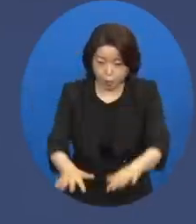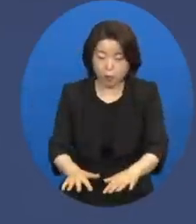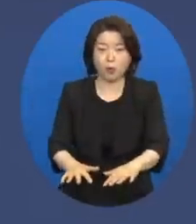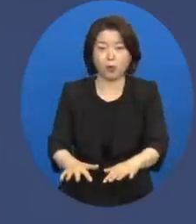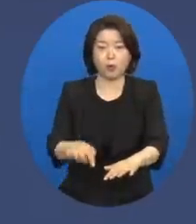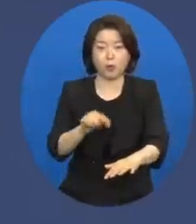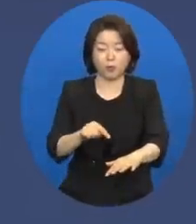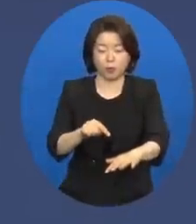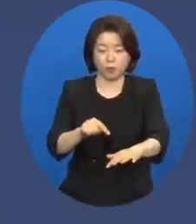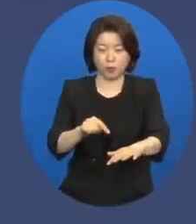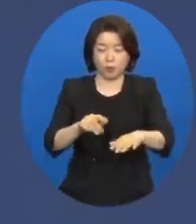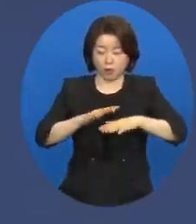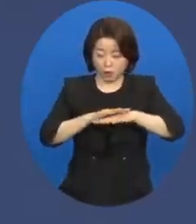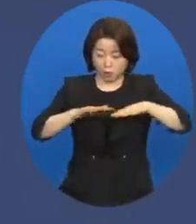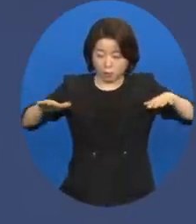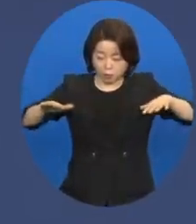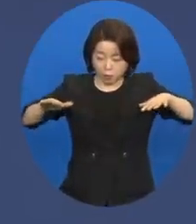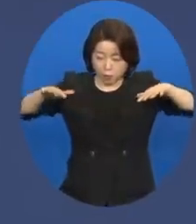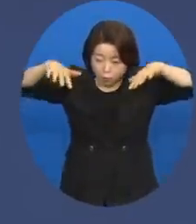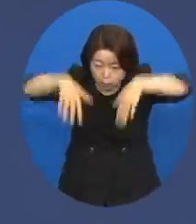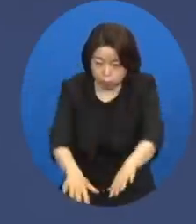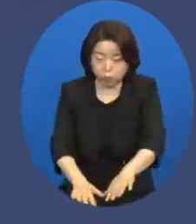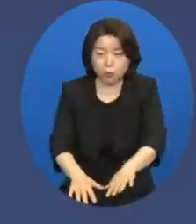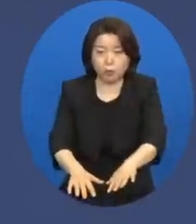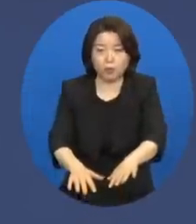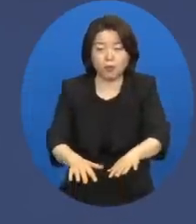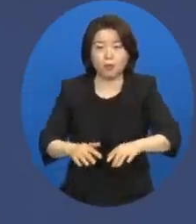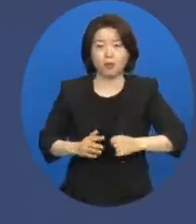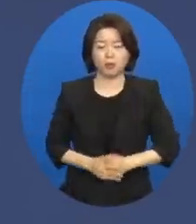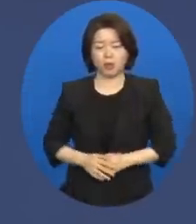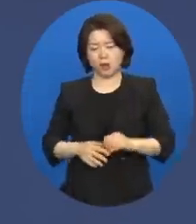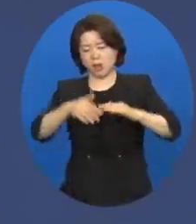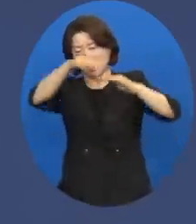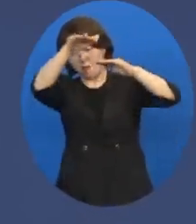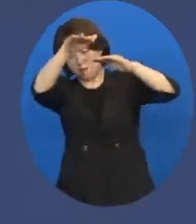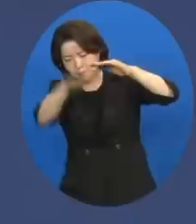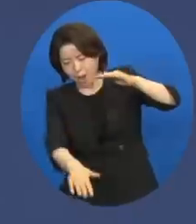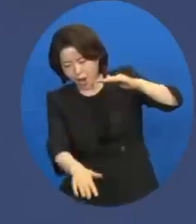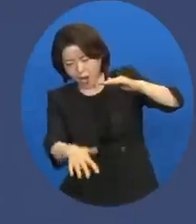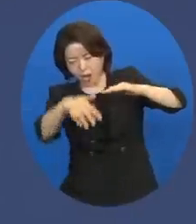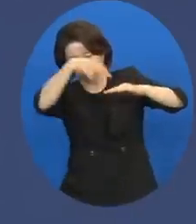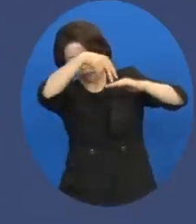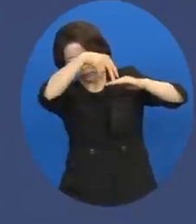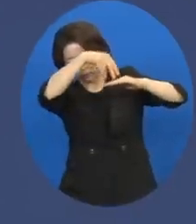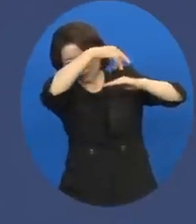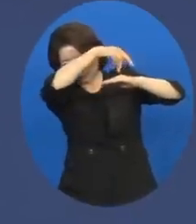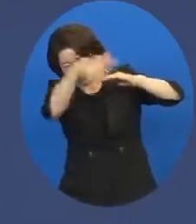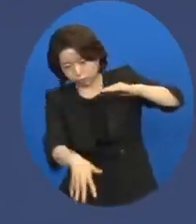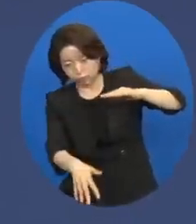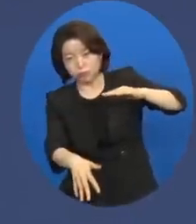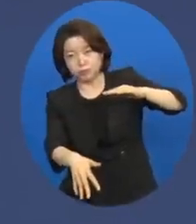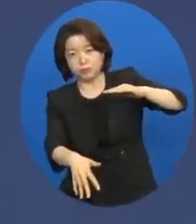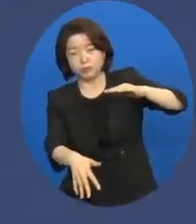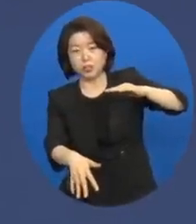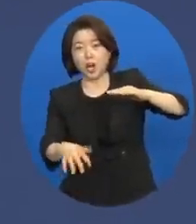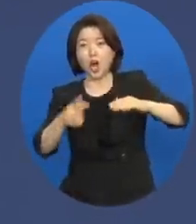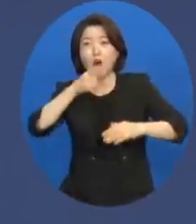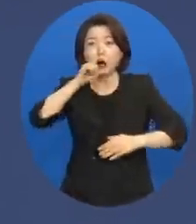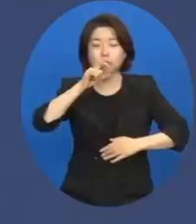그 평원에서 딱 푹 꺼져가지고 까마득한 그곳에서 물이